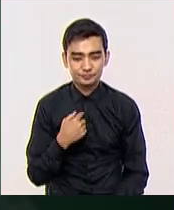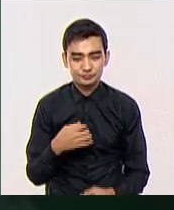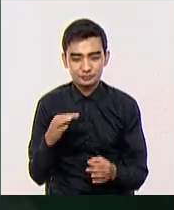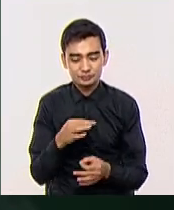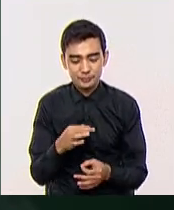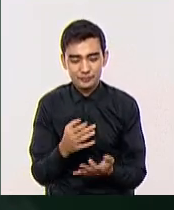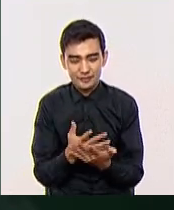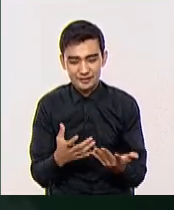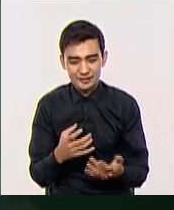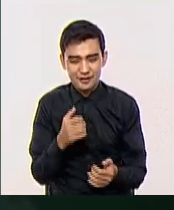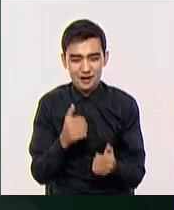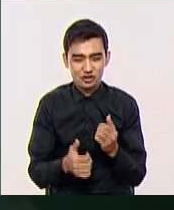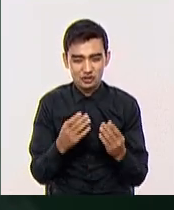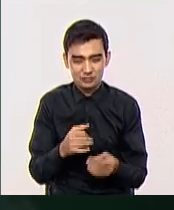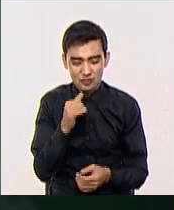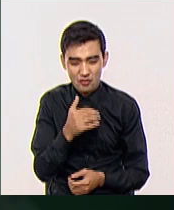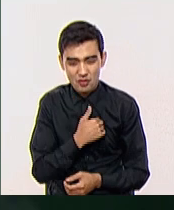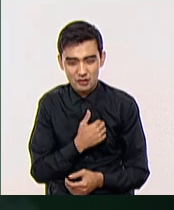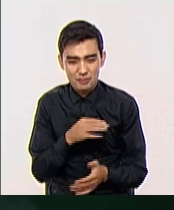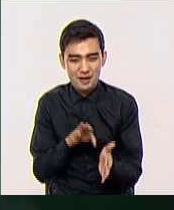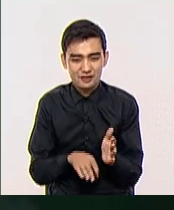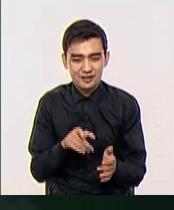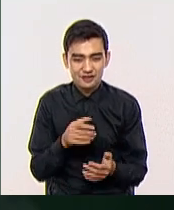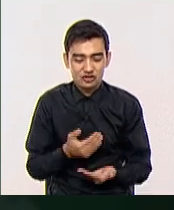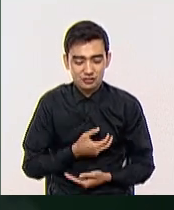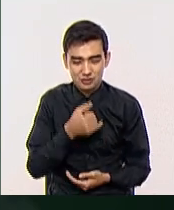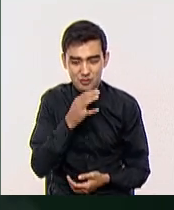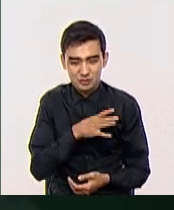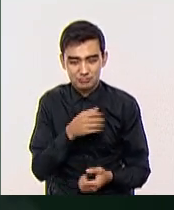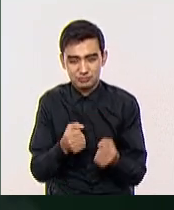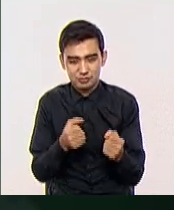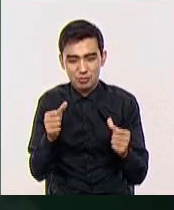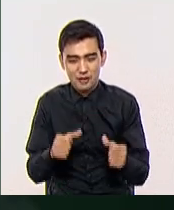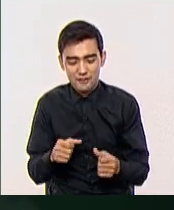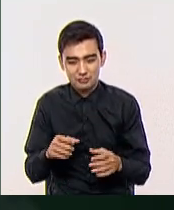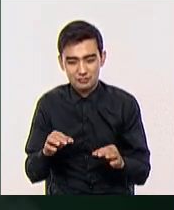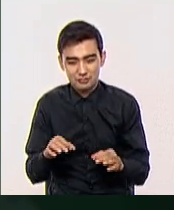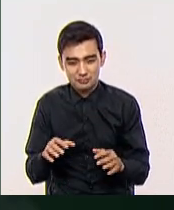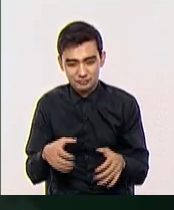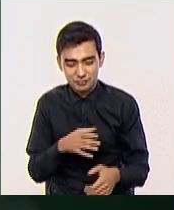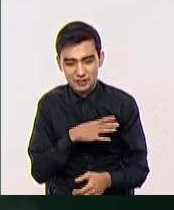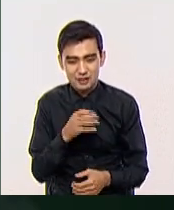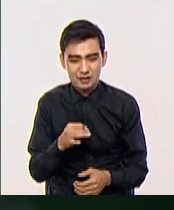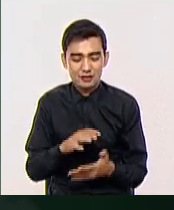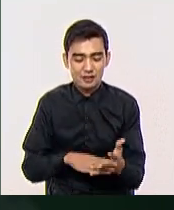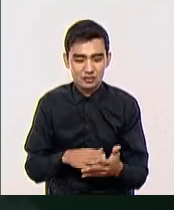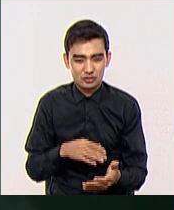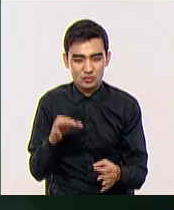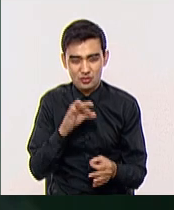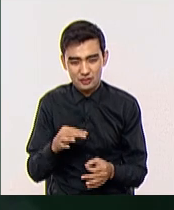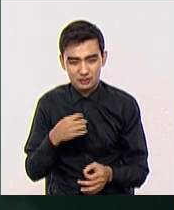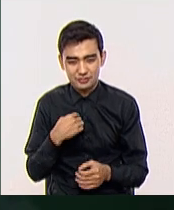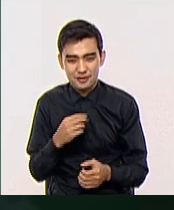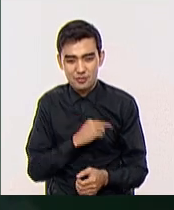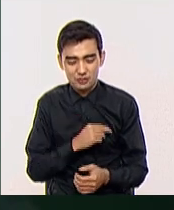Систематически. Мен анашаны күн сайын шеккім келді. Онсыз өмір бос көрінетін. Кейін көлік жүргізу құқығынан айырылдым. Артынша менен бәрі алшақтап кетті. Емделіп шығып қайта